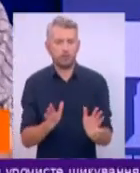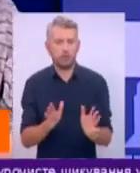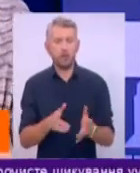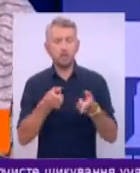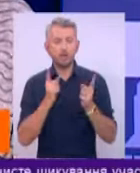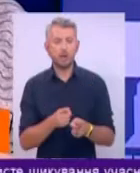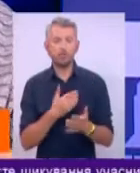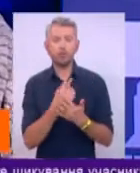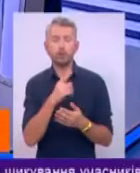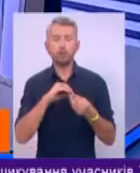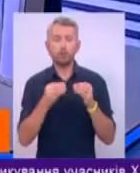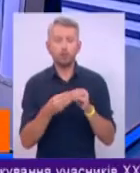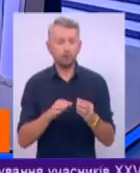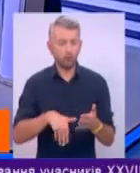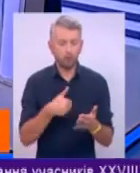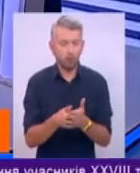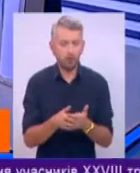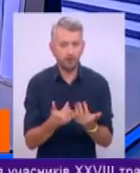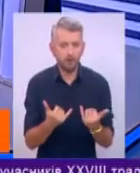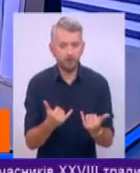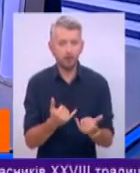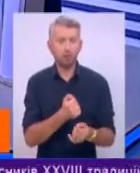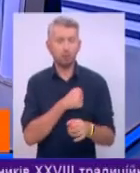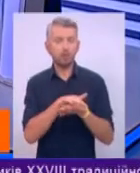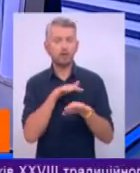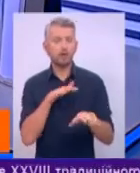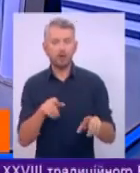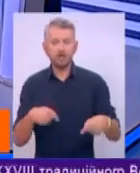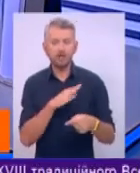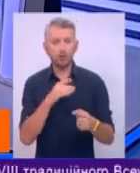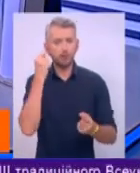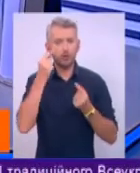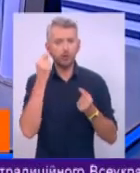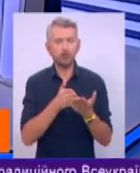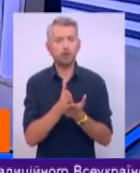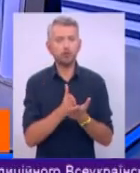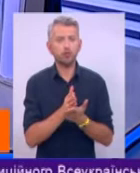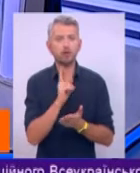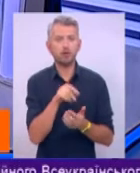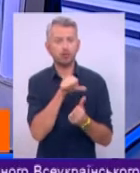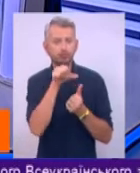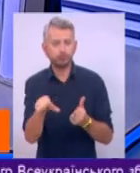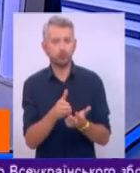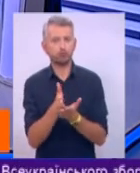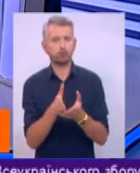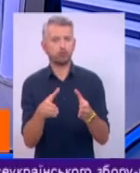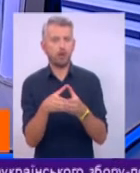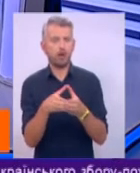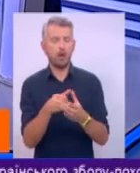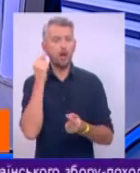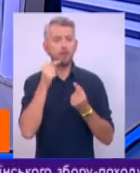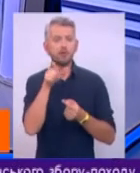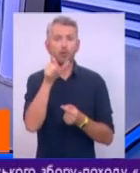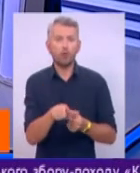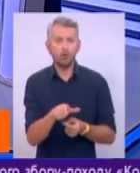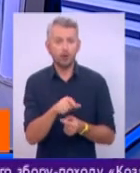Насправді, от одна з проблем. Досі в Збройних силах не створена психологічна служба, як виокремлена служба. Психологи не